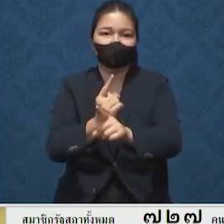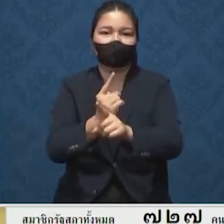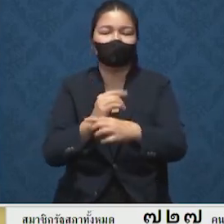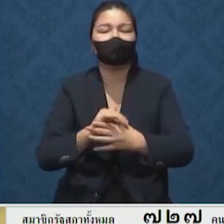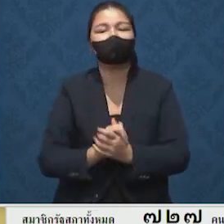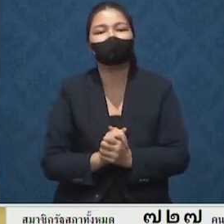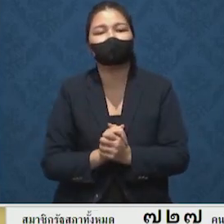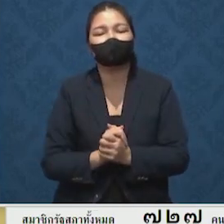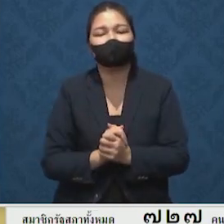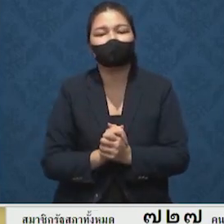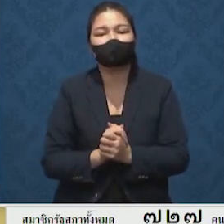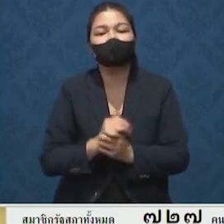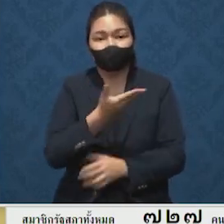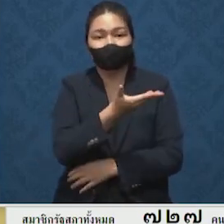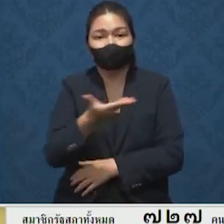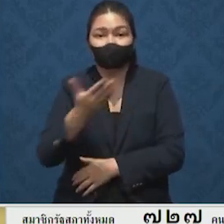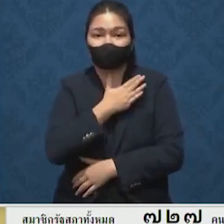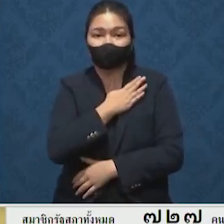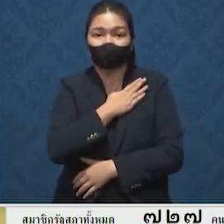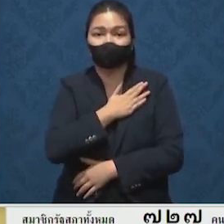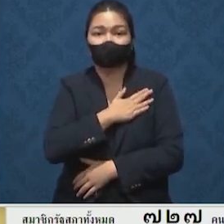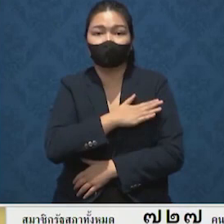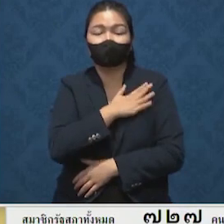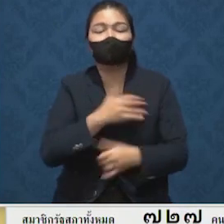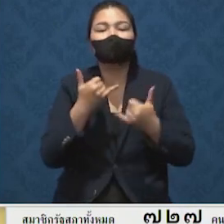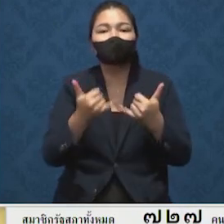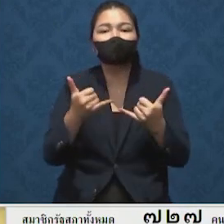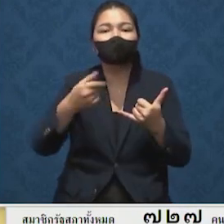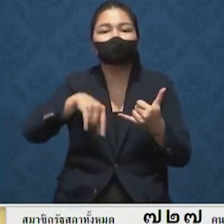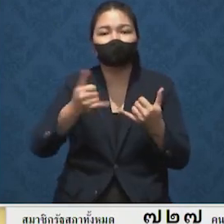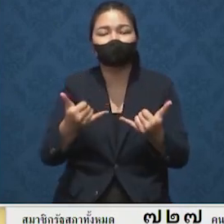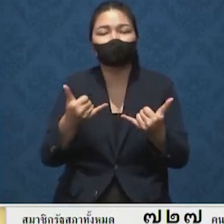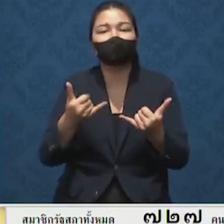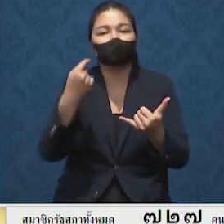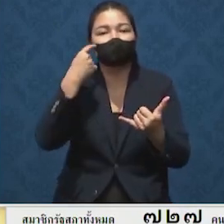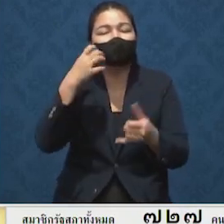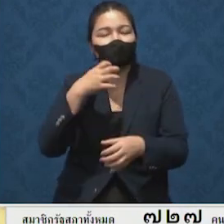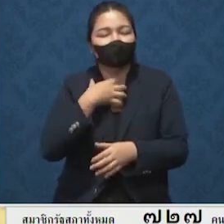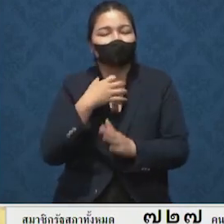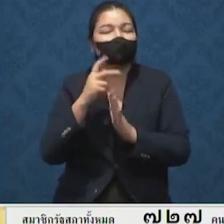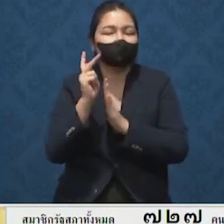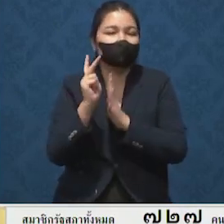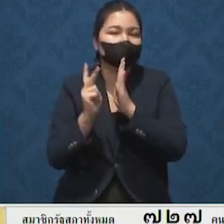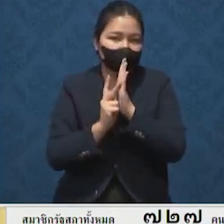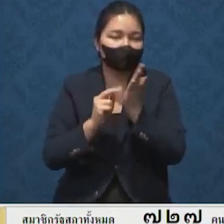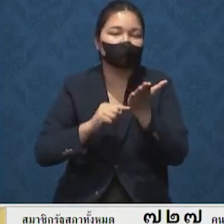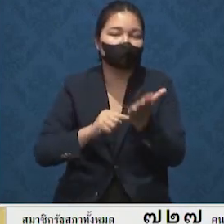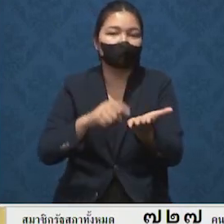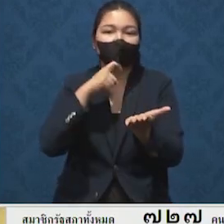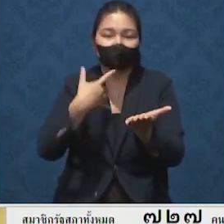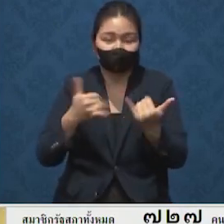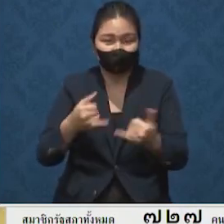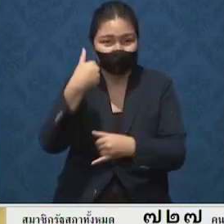เราใจเย็นนะครับรอสักนิดเดียวไหนๆเราใช้เวลาวันนี้เพื่อทำให้มันครบถ้วนสมบูรณ์วันที่